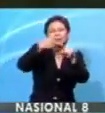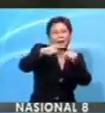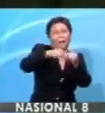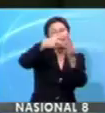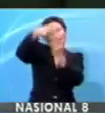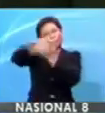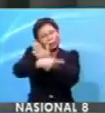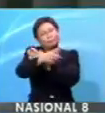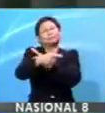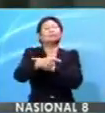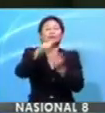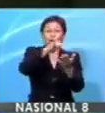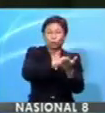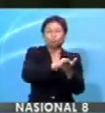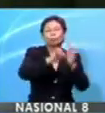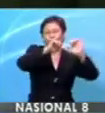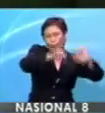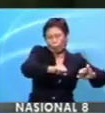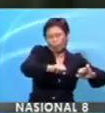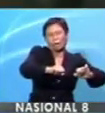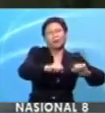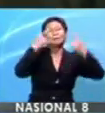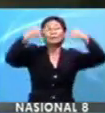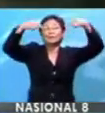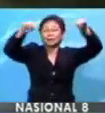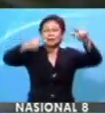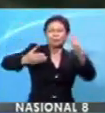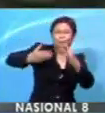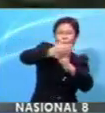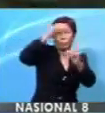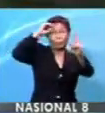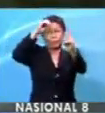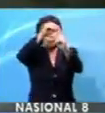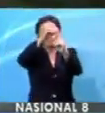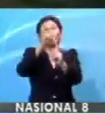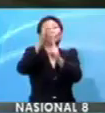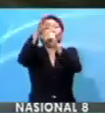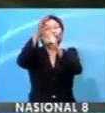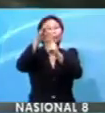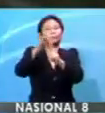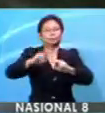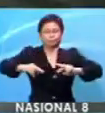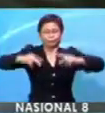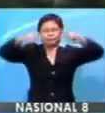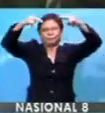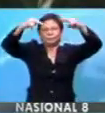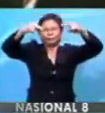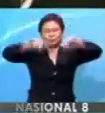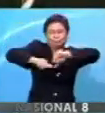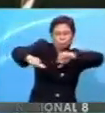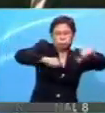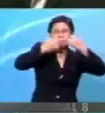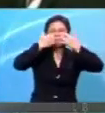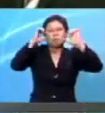program langkah itu membolehkan hasil dicapai menerusi matlamat utama iaitu meningkat dan merancakkan